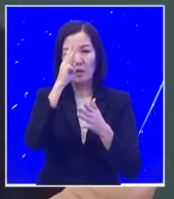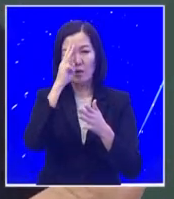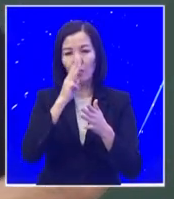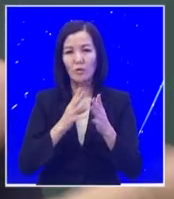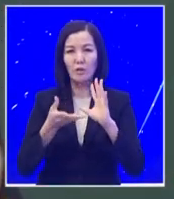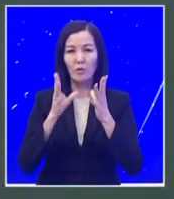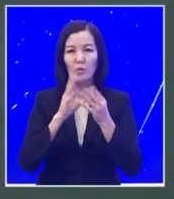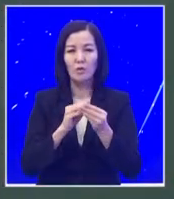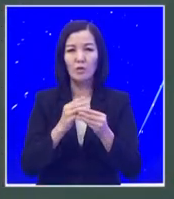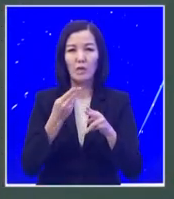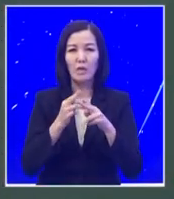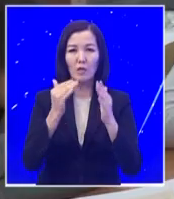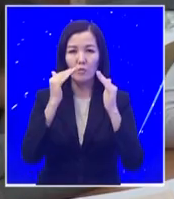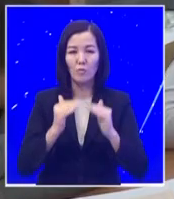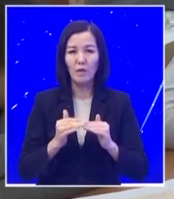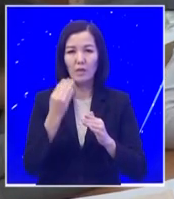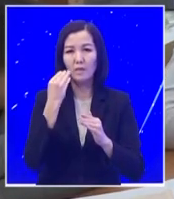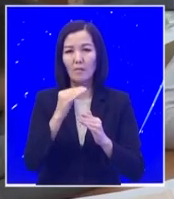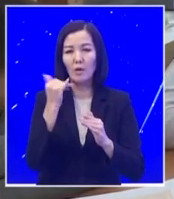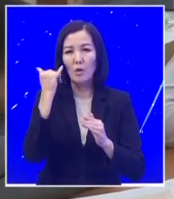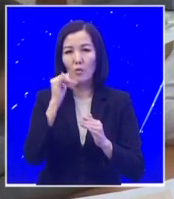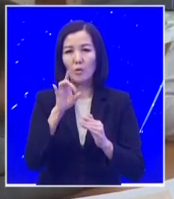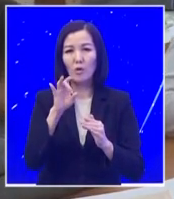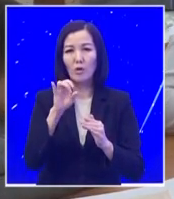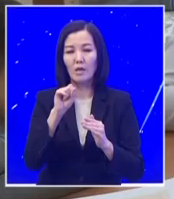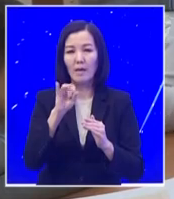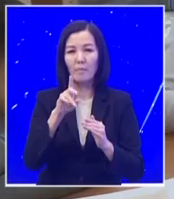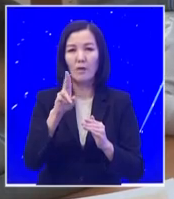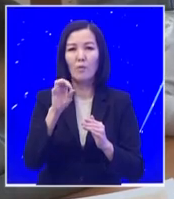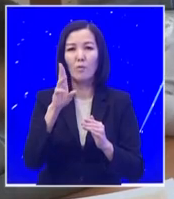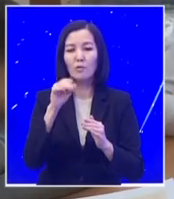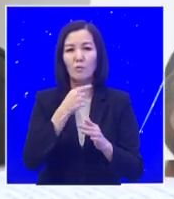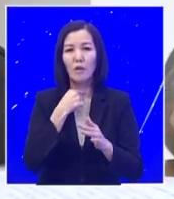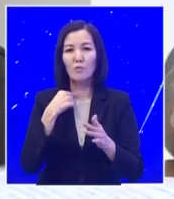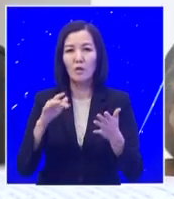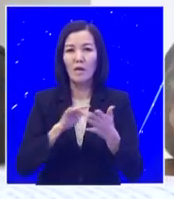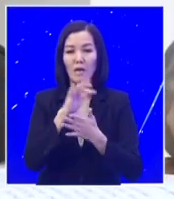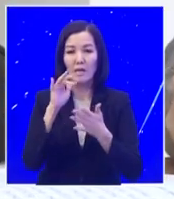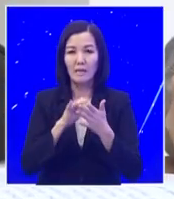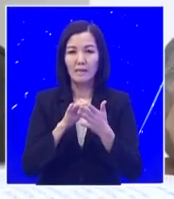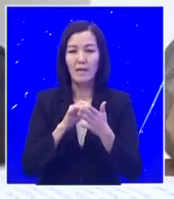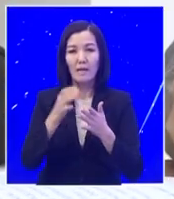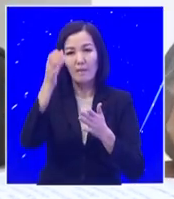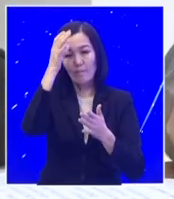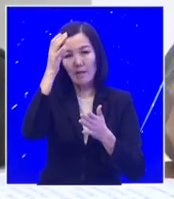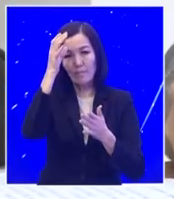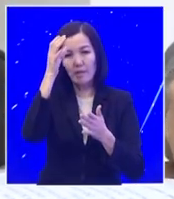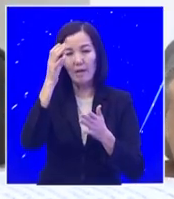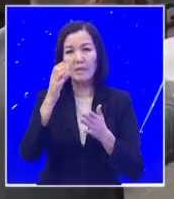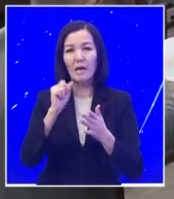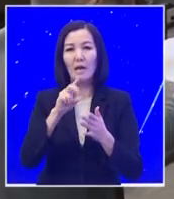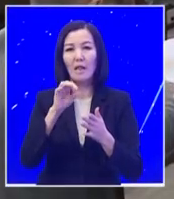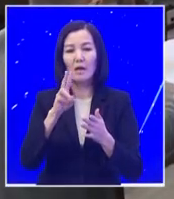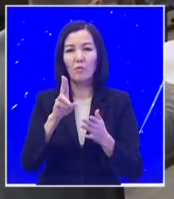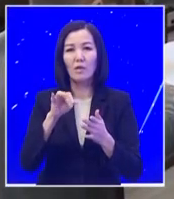қорытындысы бойынша ең төменгі сапаны Ұйғыр Райымбек, Көксу ауданы мен Талдықорған қаласы көрсетіп тұр. Білім сыналған сында Алагөл